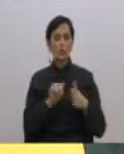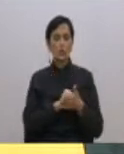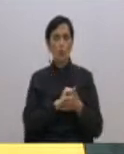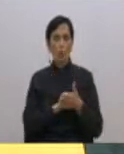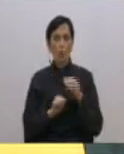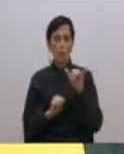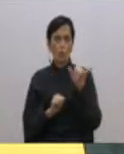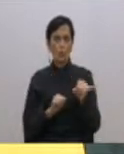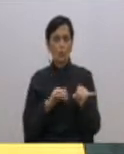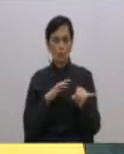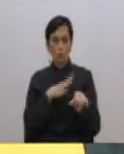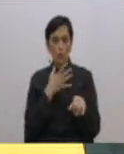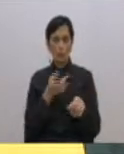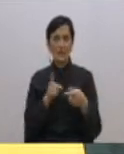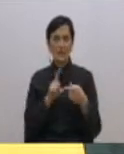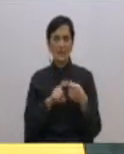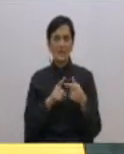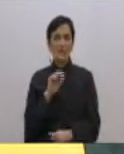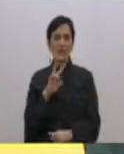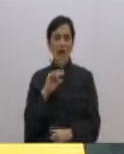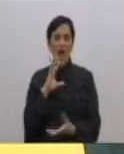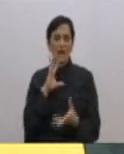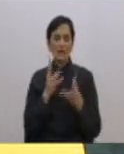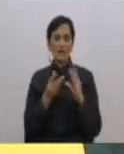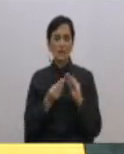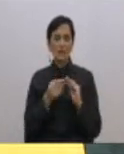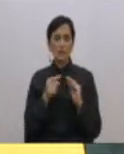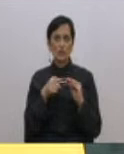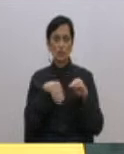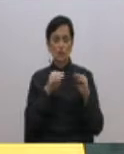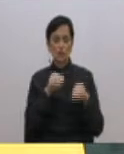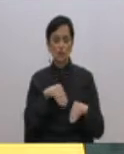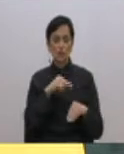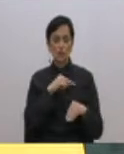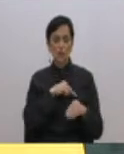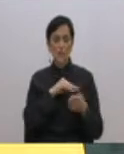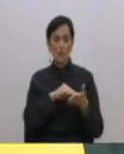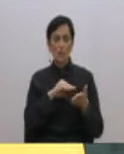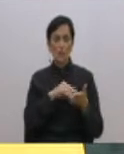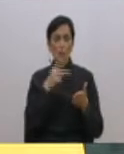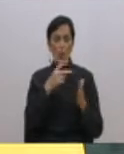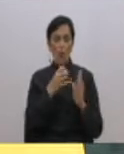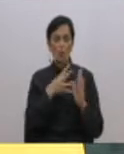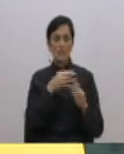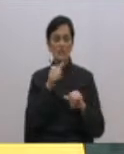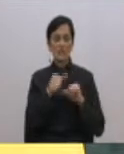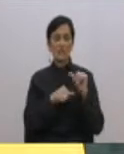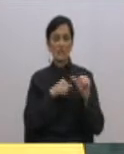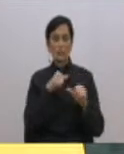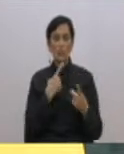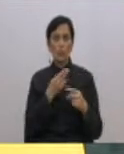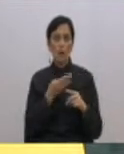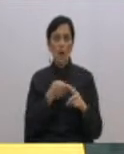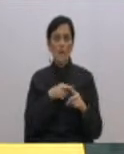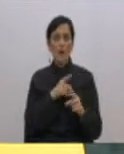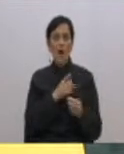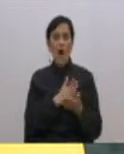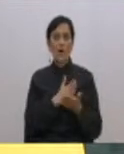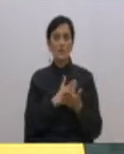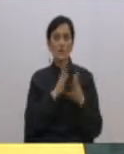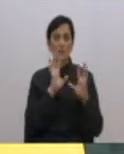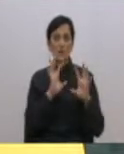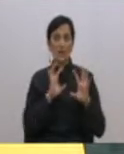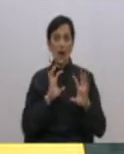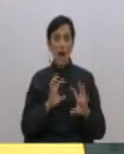დოკუმენტი ამასთან დაკავშირებით, ეგრეთ წოდებულ GAP ანალიზ შემუშავებული ჯერ კიდევ 2019 წელს, სადაც ისინი უკვე საუბრობენ